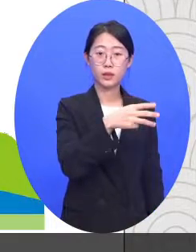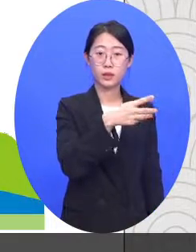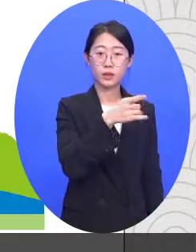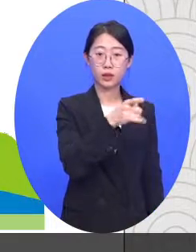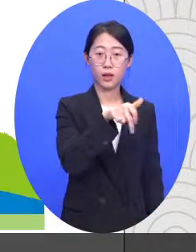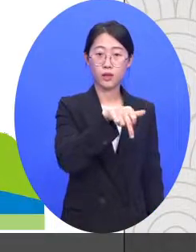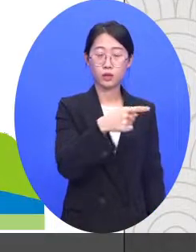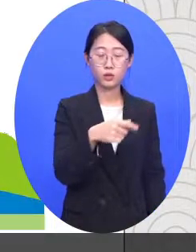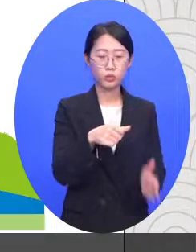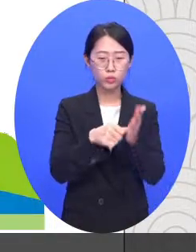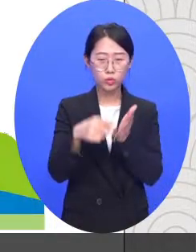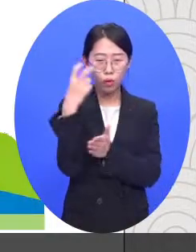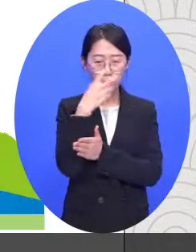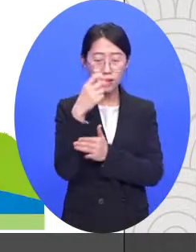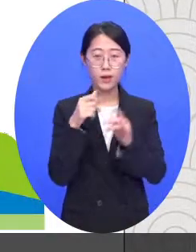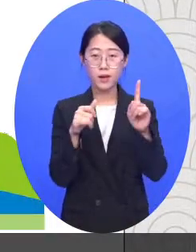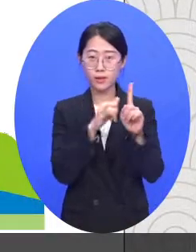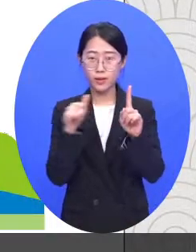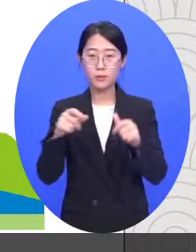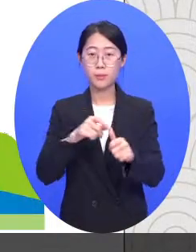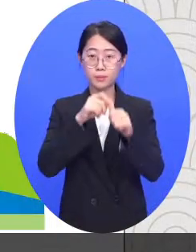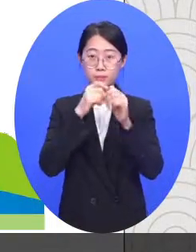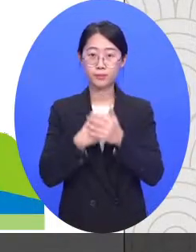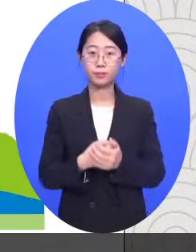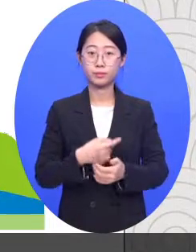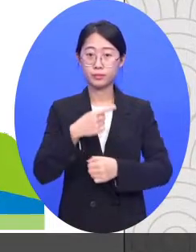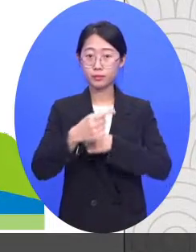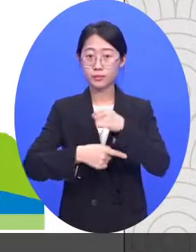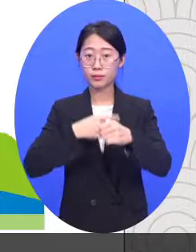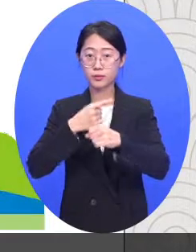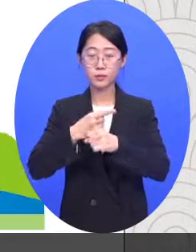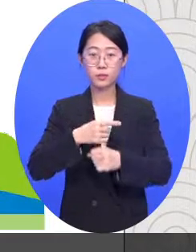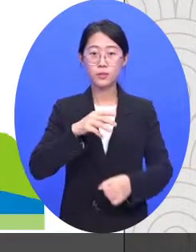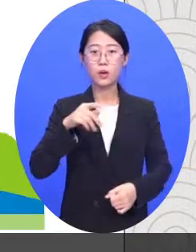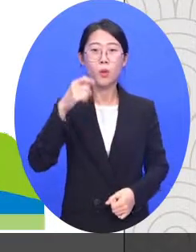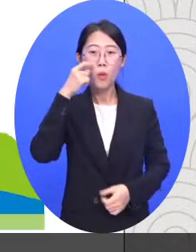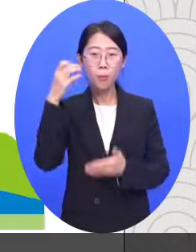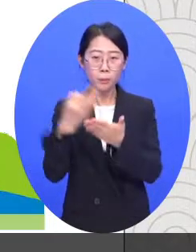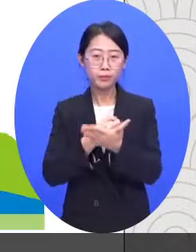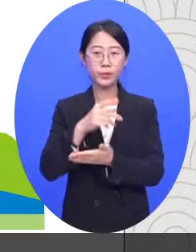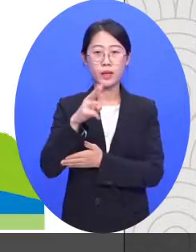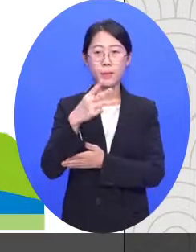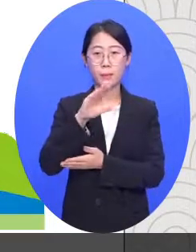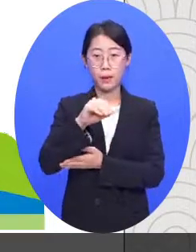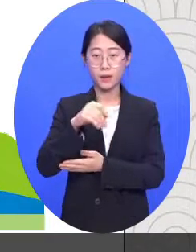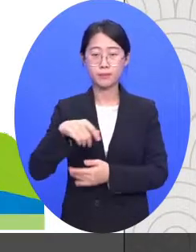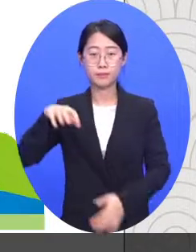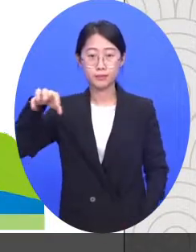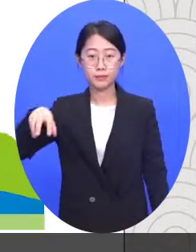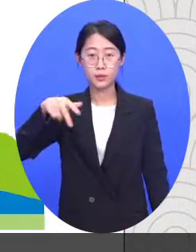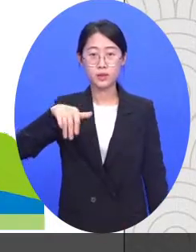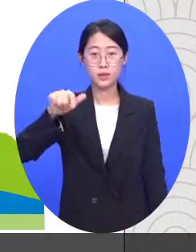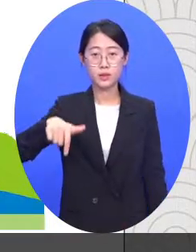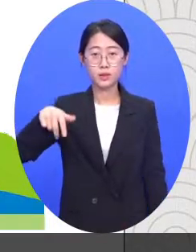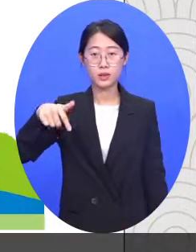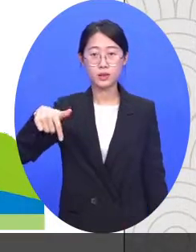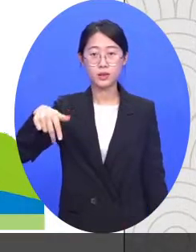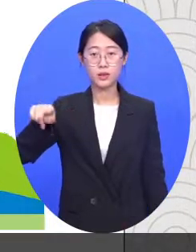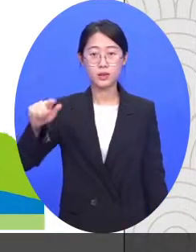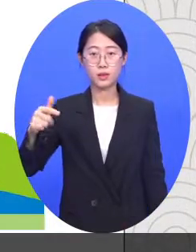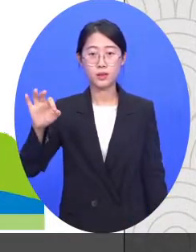주식회사 기린테크에서 품질관리원 1명을 모집합니다. 임금은 월급 300만원이며 근무지는 천안시